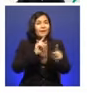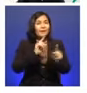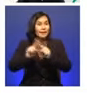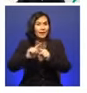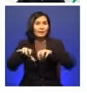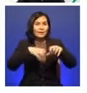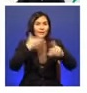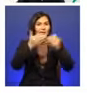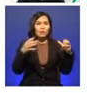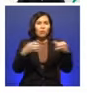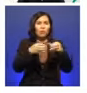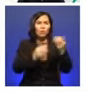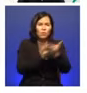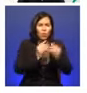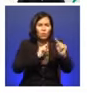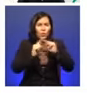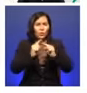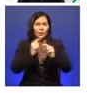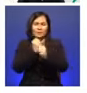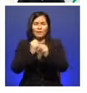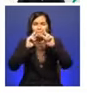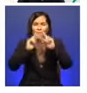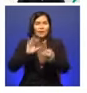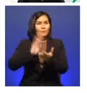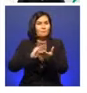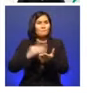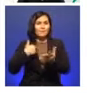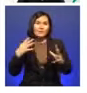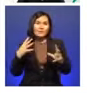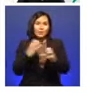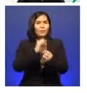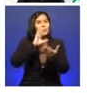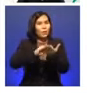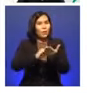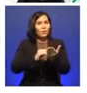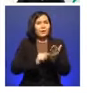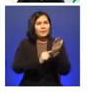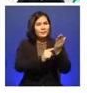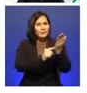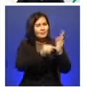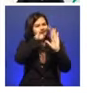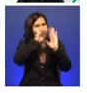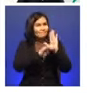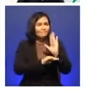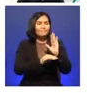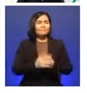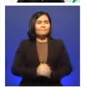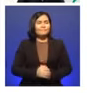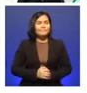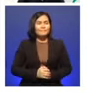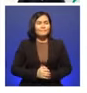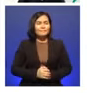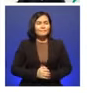ยนะครับกับทางนักวิชาการต่างๆนะครับแล้วก็จะได้เป็นภาพรวมสถานการณ์และก็ข้อเสนอนะครับซึ่งก็เรียกได้ว่าขอสไลด์ถัด